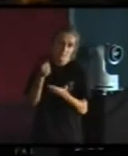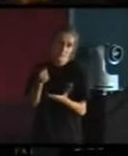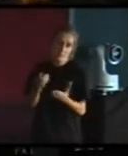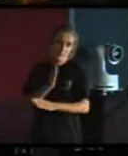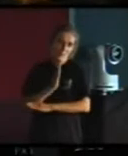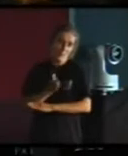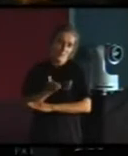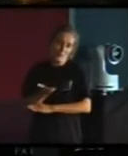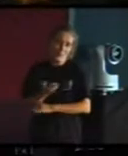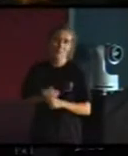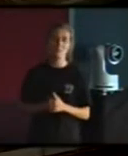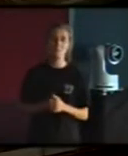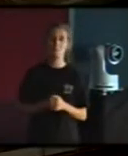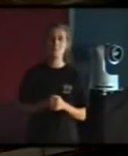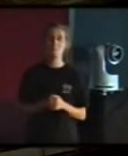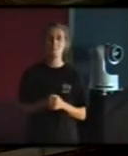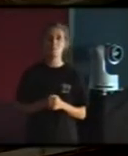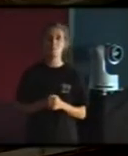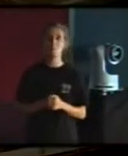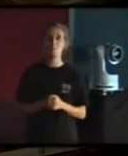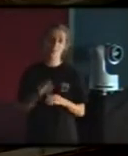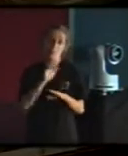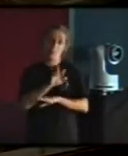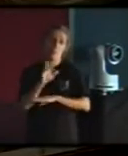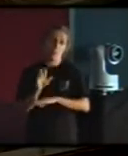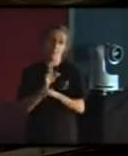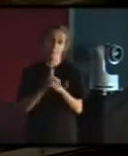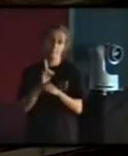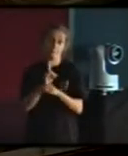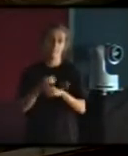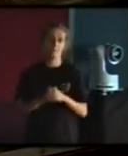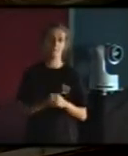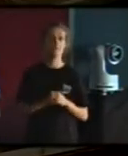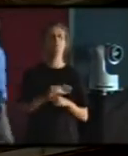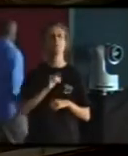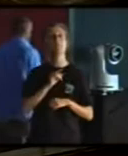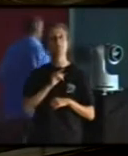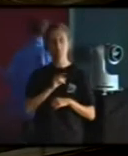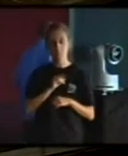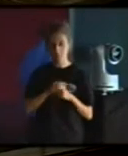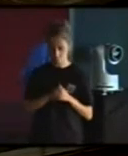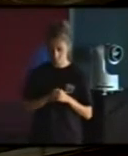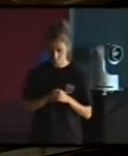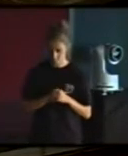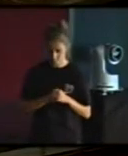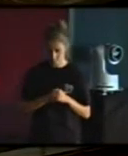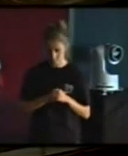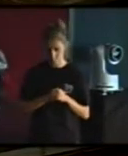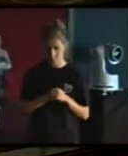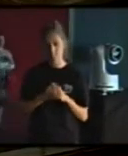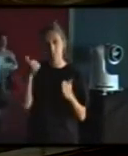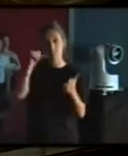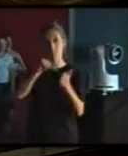à Bordeaux, en Gironde. Oui, alors quelques mots d'abord sur le programme. Hein, le